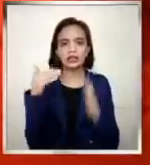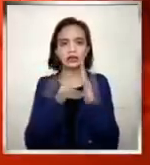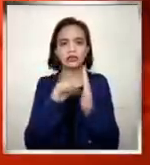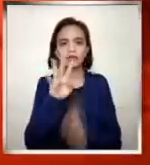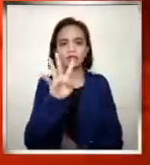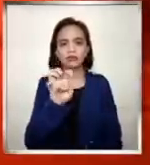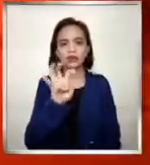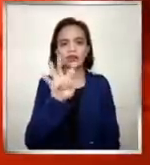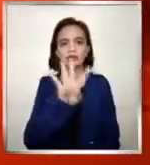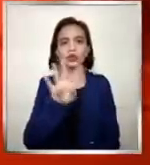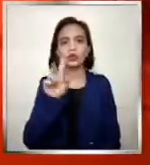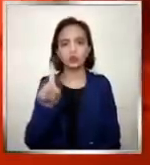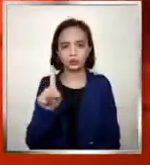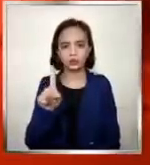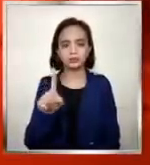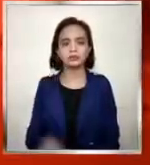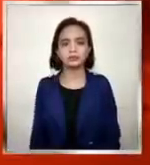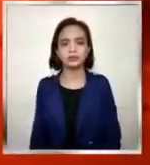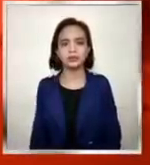19,441.